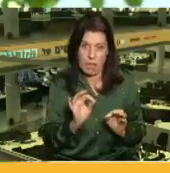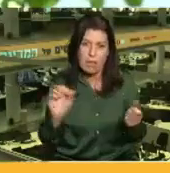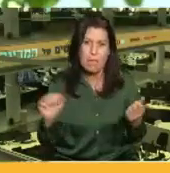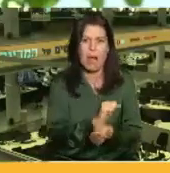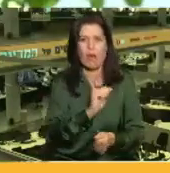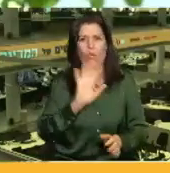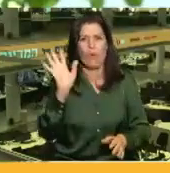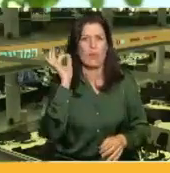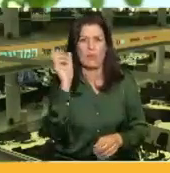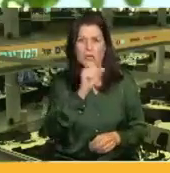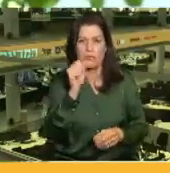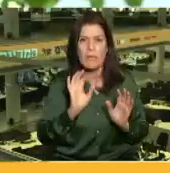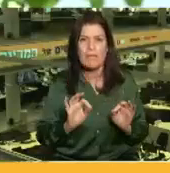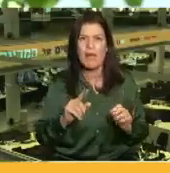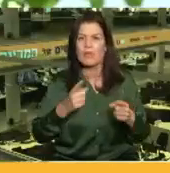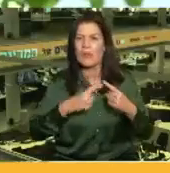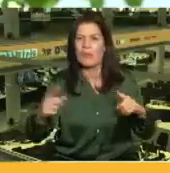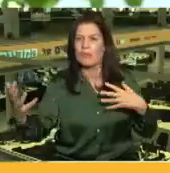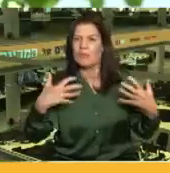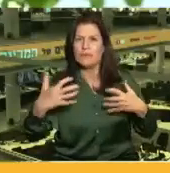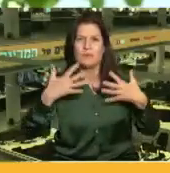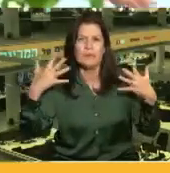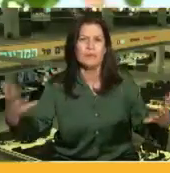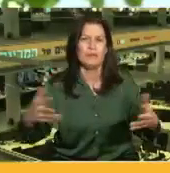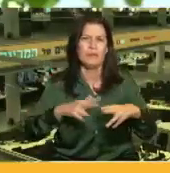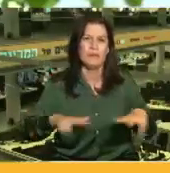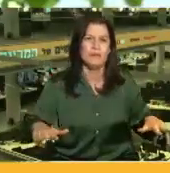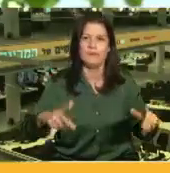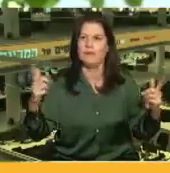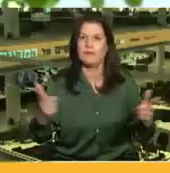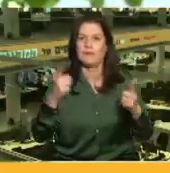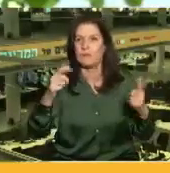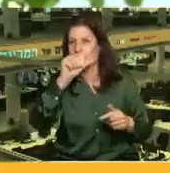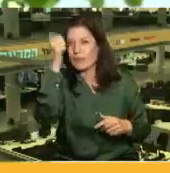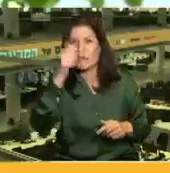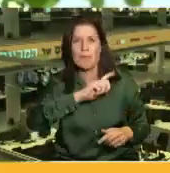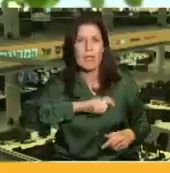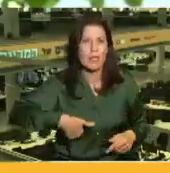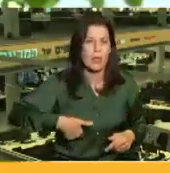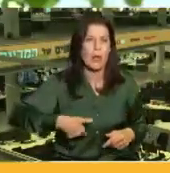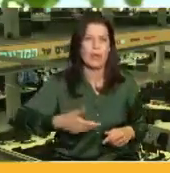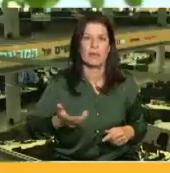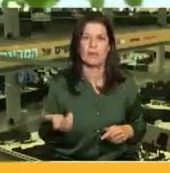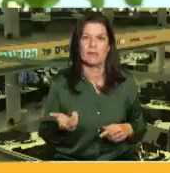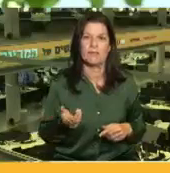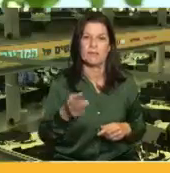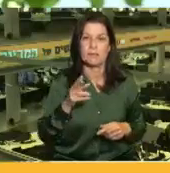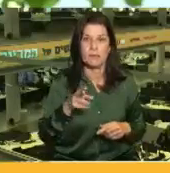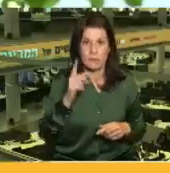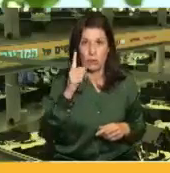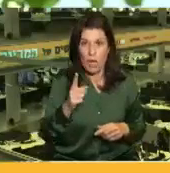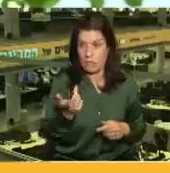ברמת פסטיבלים ענקיים בארץ, ברמת אירועי קיץ שיש בעיריות, שיש, שאת יודעת, שמשלם